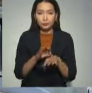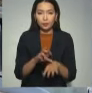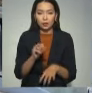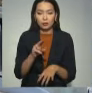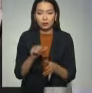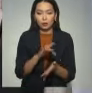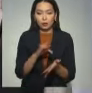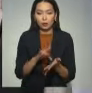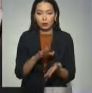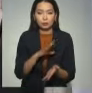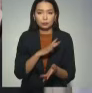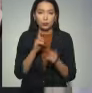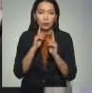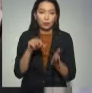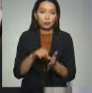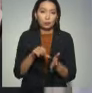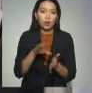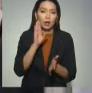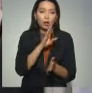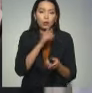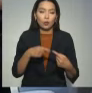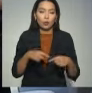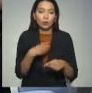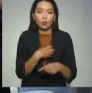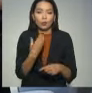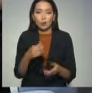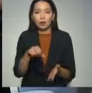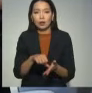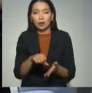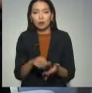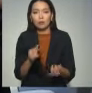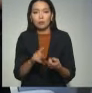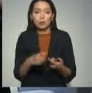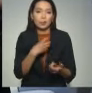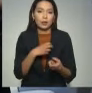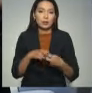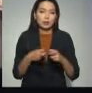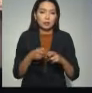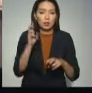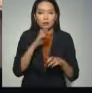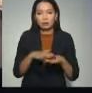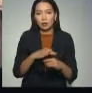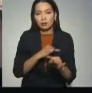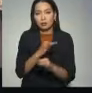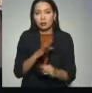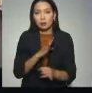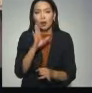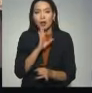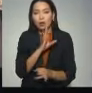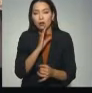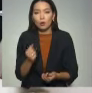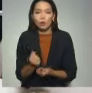да өтті. Форумға қатысушылар әйелдердің қоғамдағы рөлі мен оларға қатысты мәселелерді талқылады. Елімізде әйелдерді қолдау тұрғысында